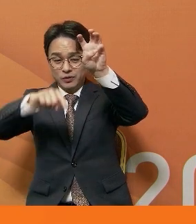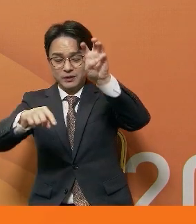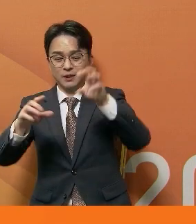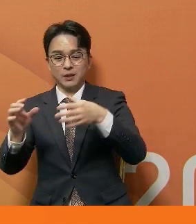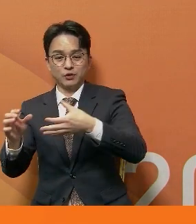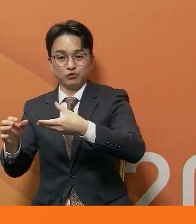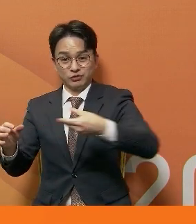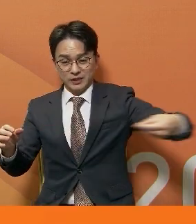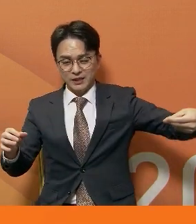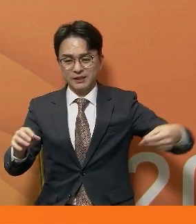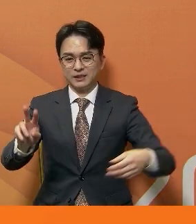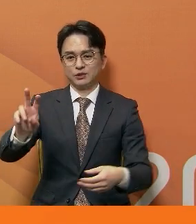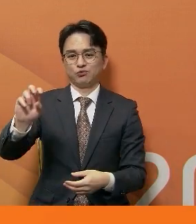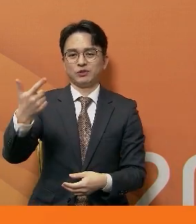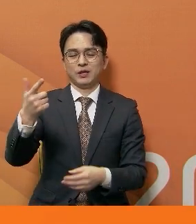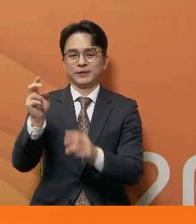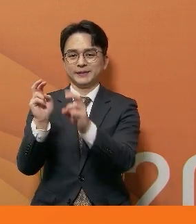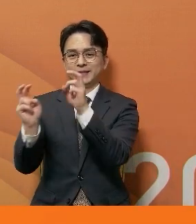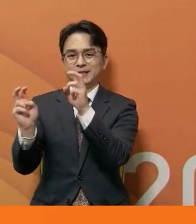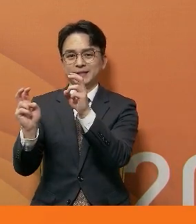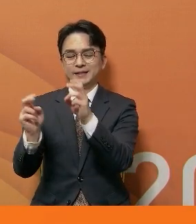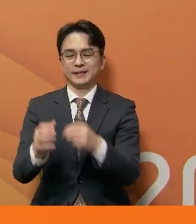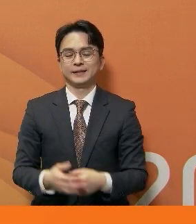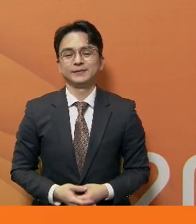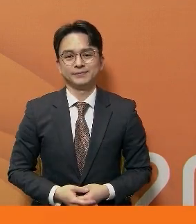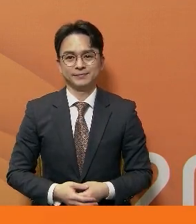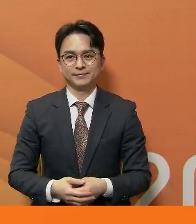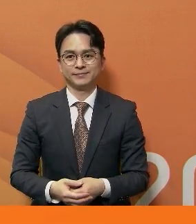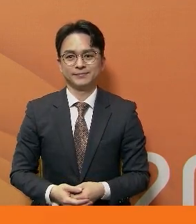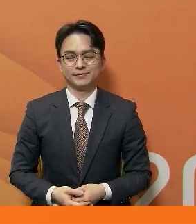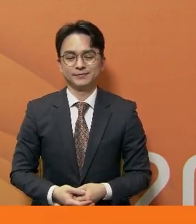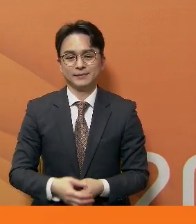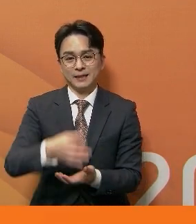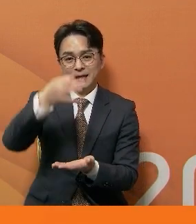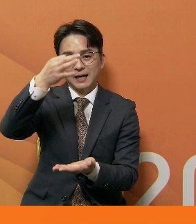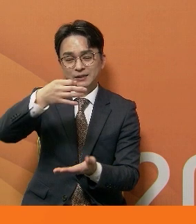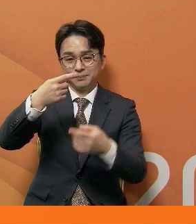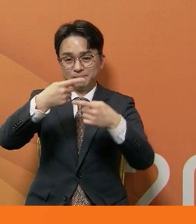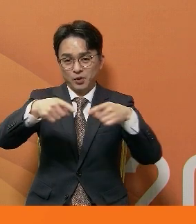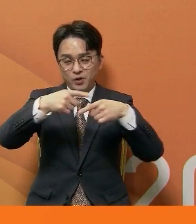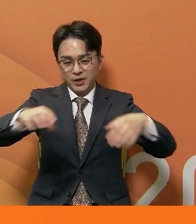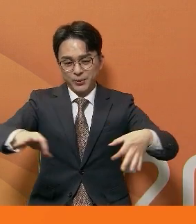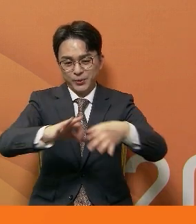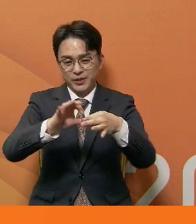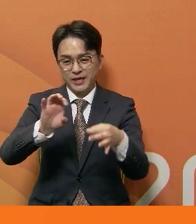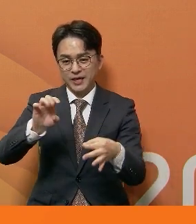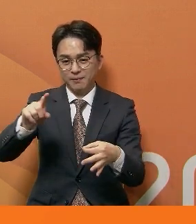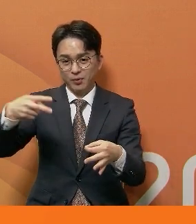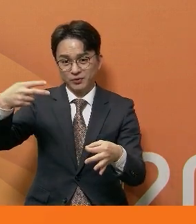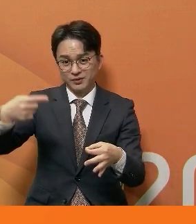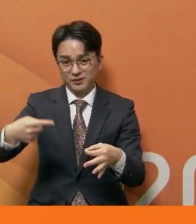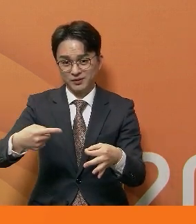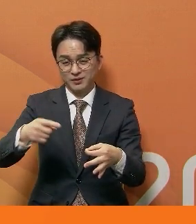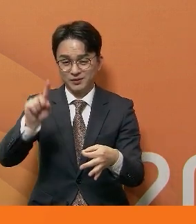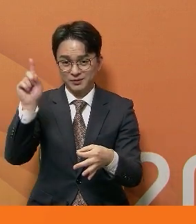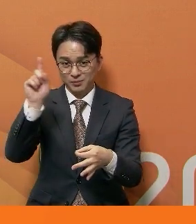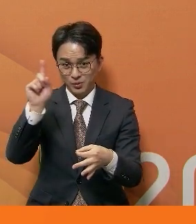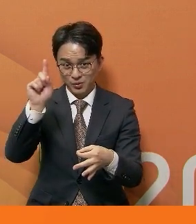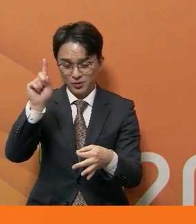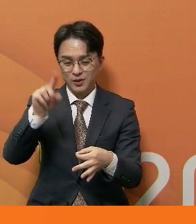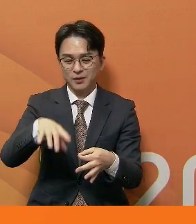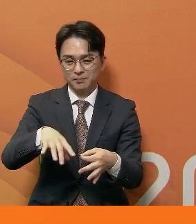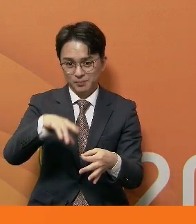공유를 해서 투자 검토를 진행을 합니다 가치평가 영계펀드는 그 별도의 가치평가